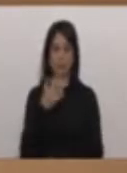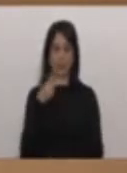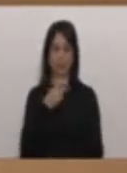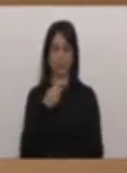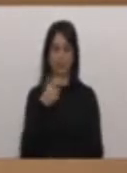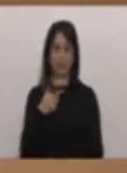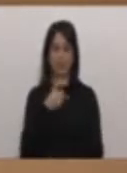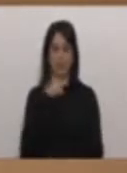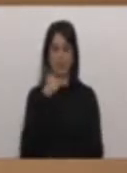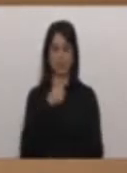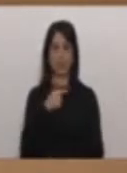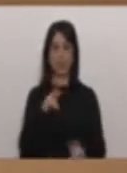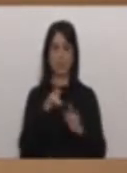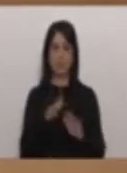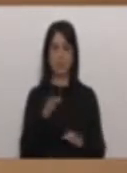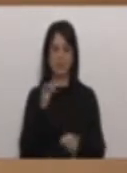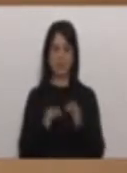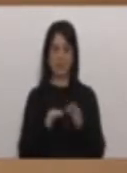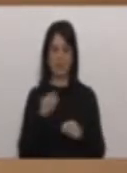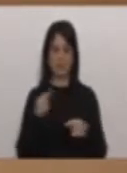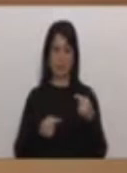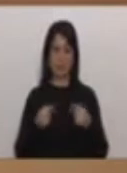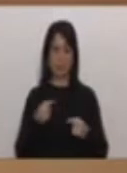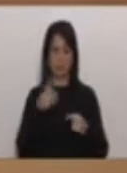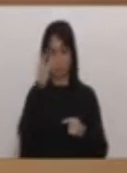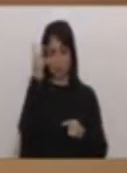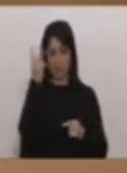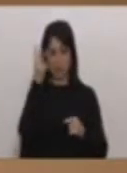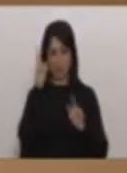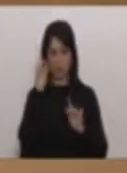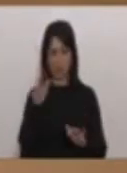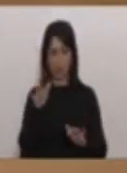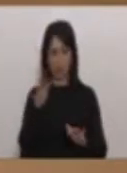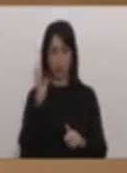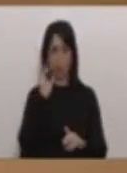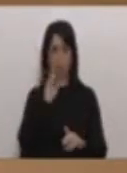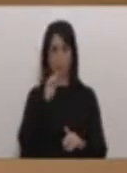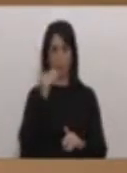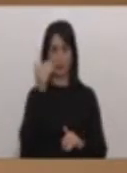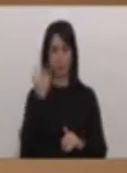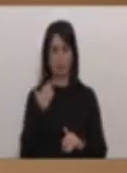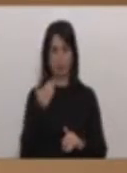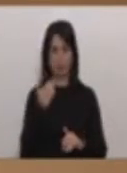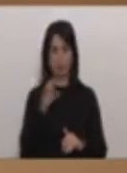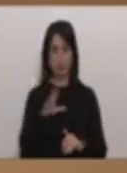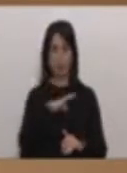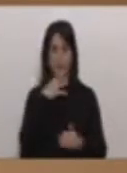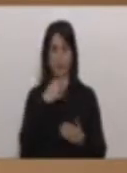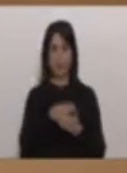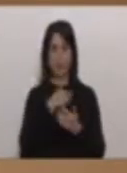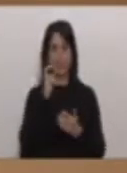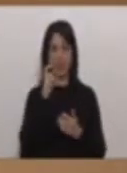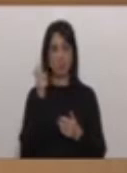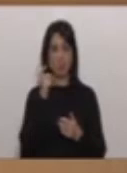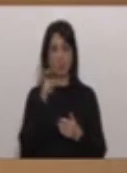2015-2017 წლებში მიმდინარეობდა სასამართლო დავა რუსთავი ორის საქმეზე, როდესაც მისმა ყოფილმა მესაკუთრემ და მერე როგორც